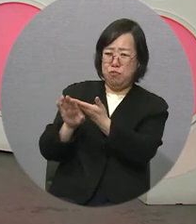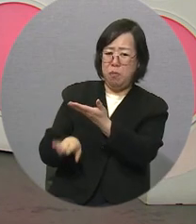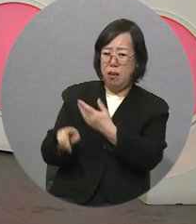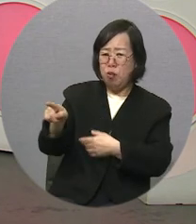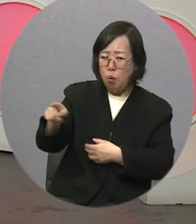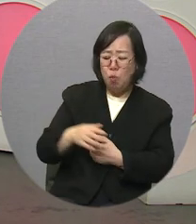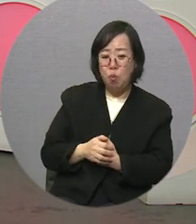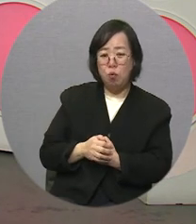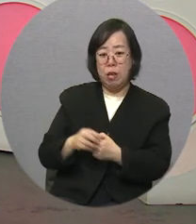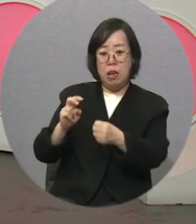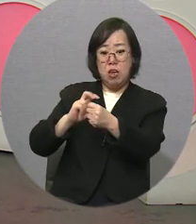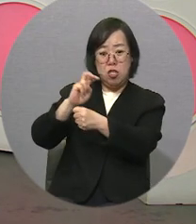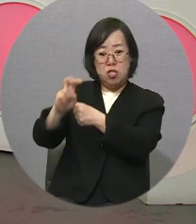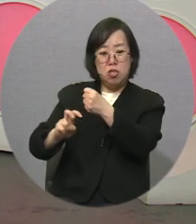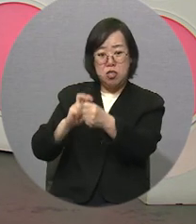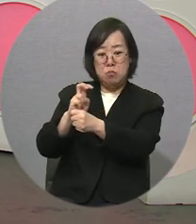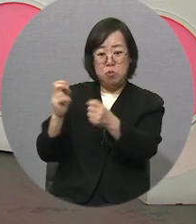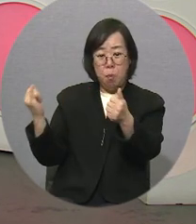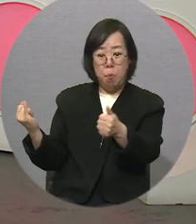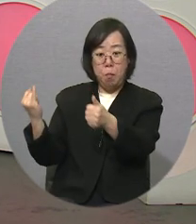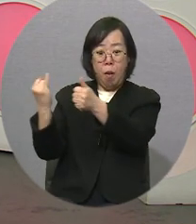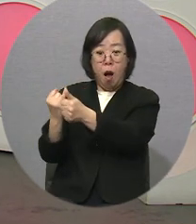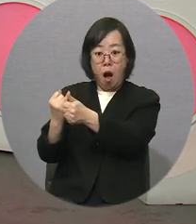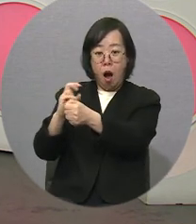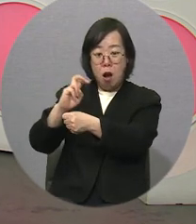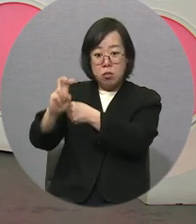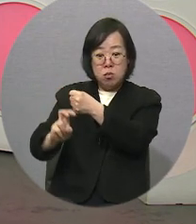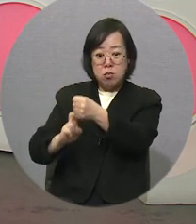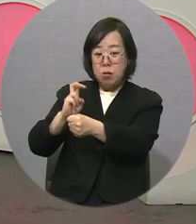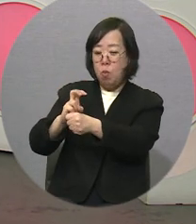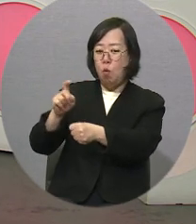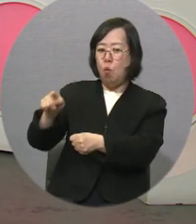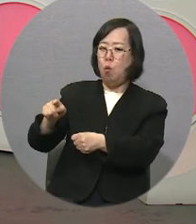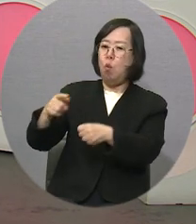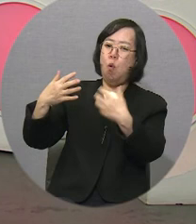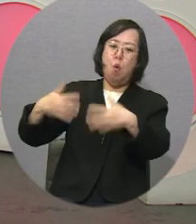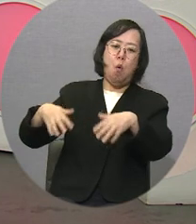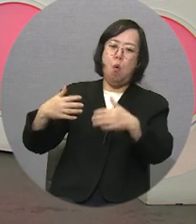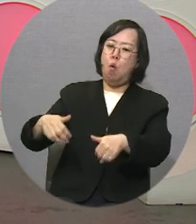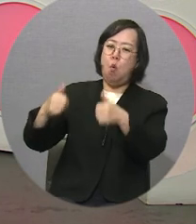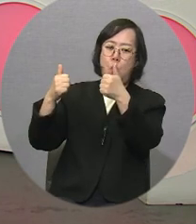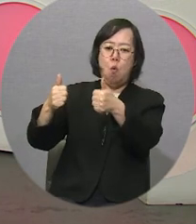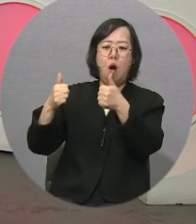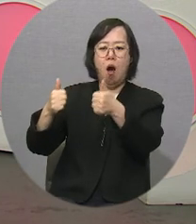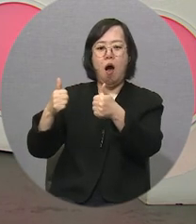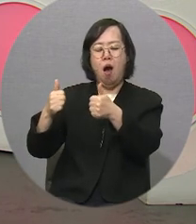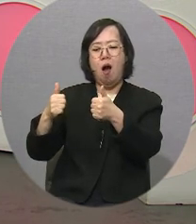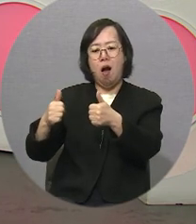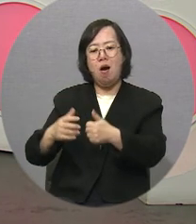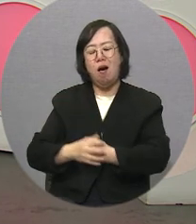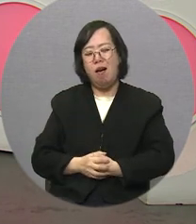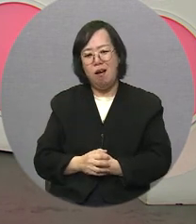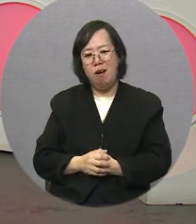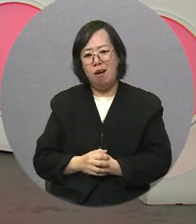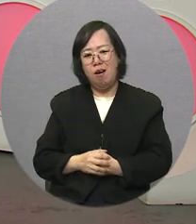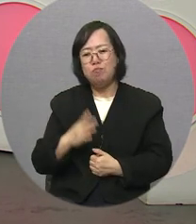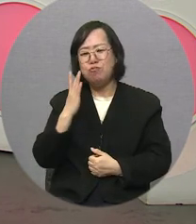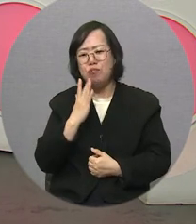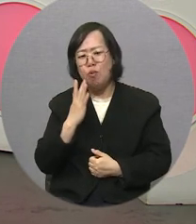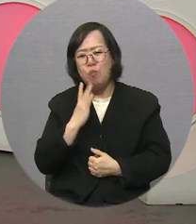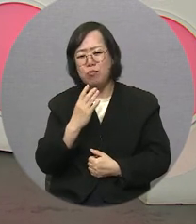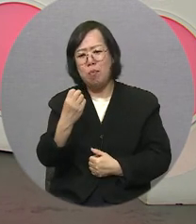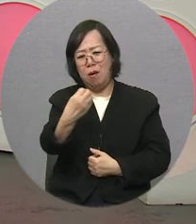20회 넘게 결혼 생활을 유지하는 정말 네가 대단하고 신기하다 라면서